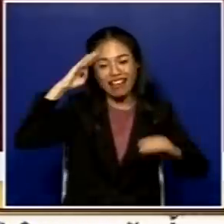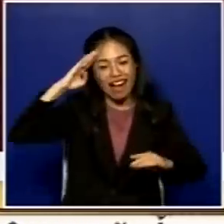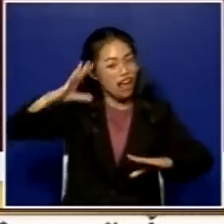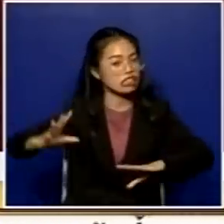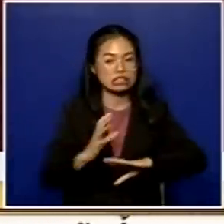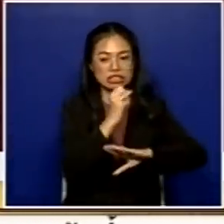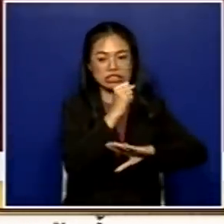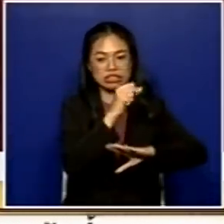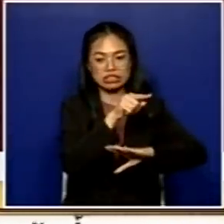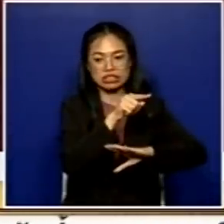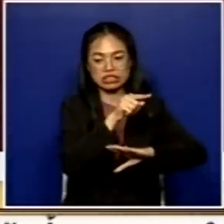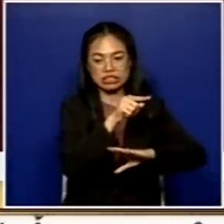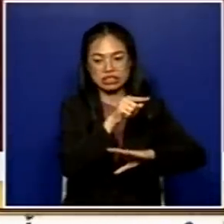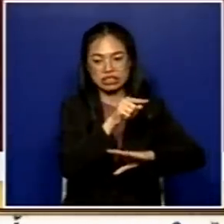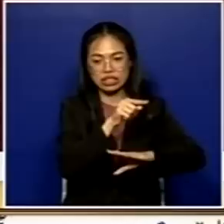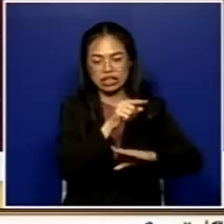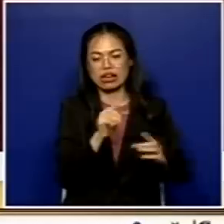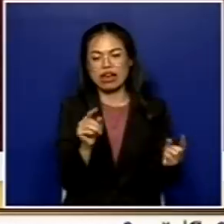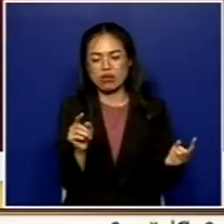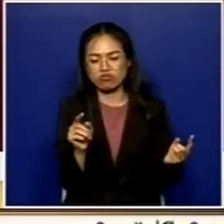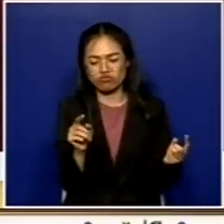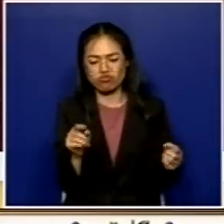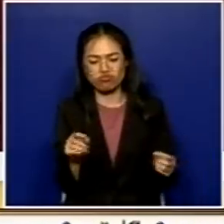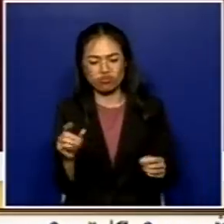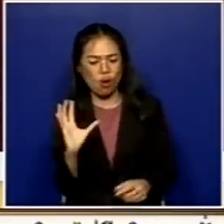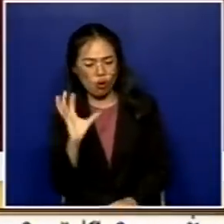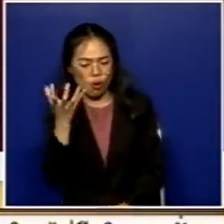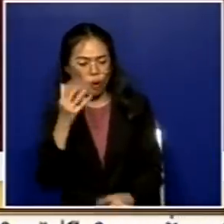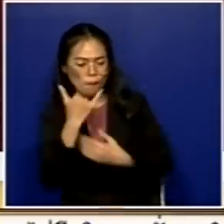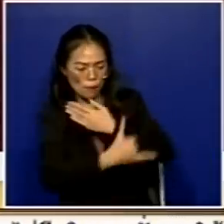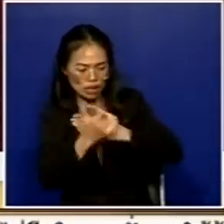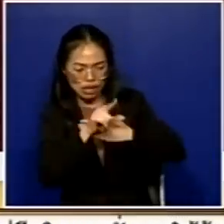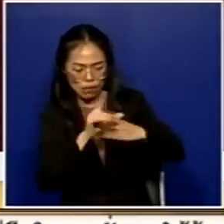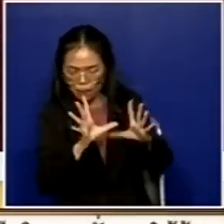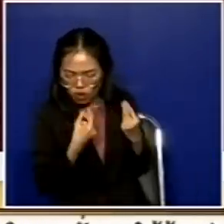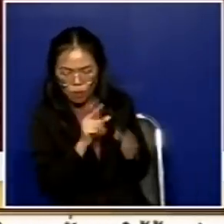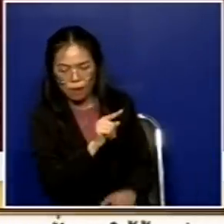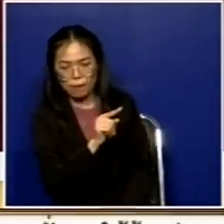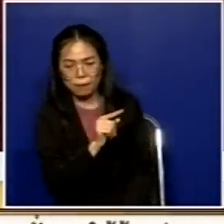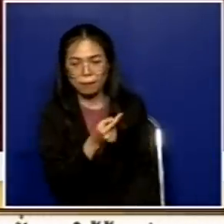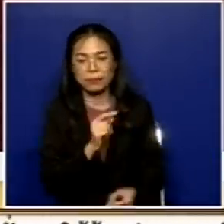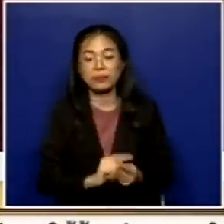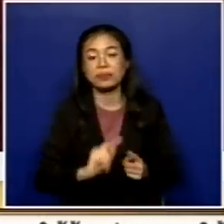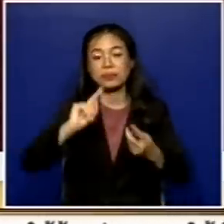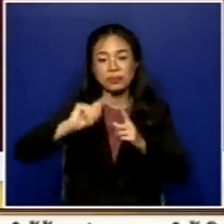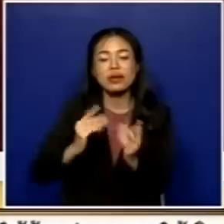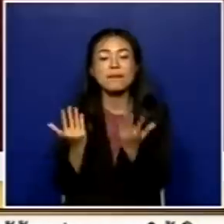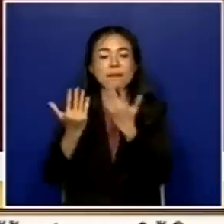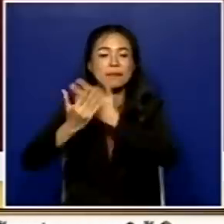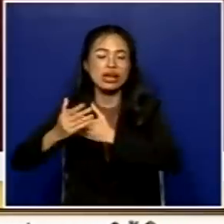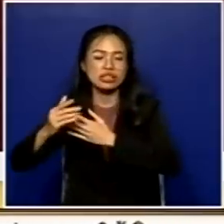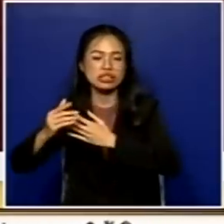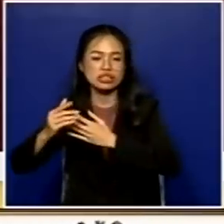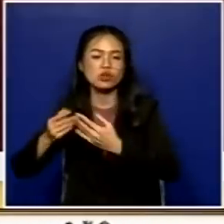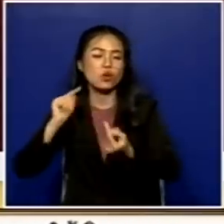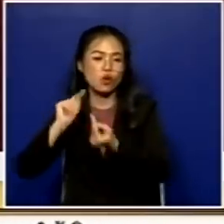เราถูกต่อต้านจากสังคมโลกดังเดียวท่านจะได้เห็นว่ามันจริงหรอเปล่าพอหนงมัราคมเราเปิดเซลีอาเซี